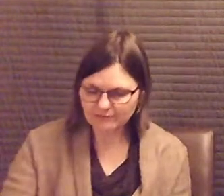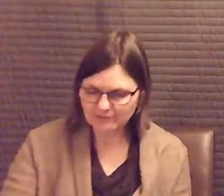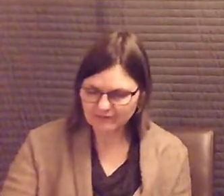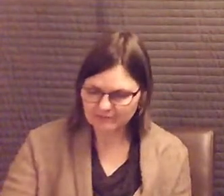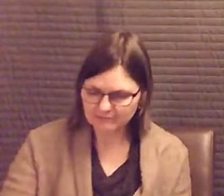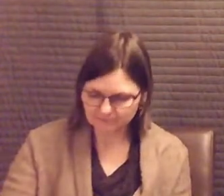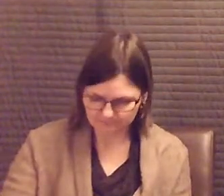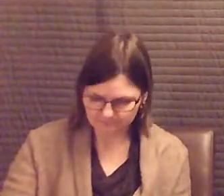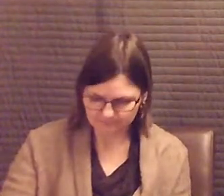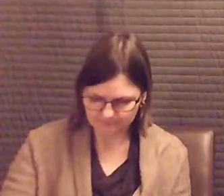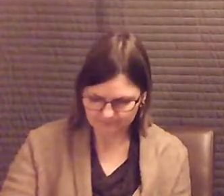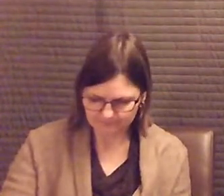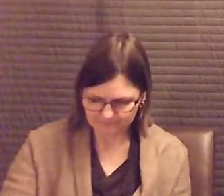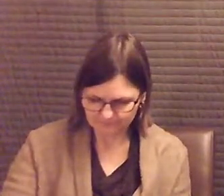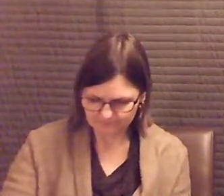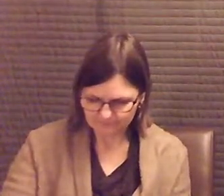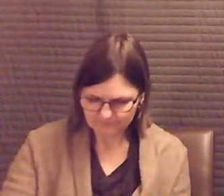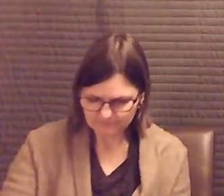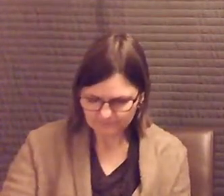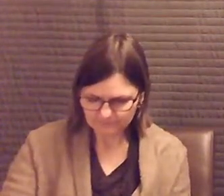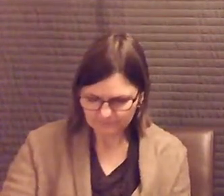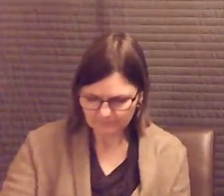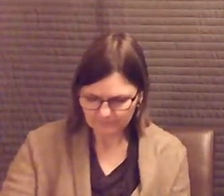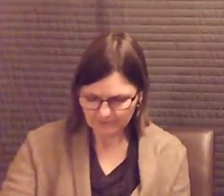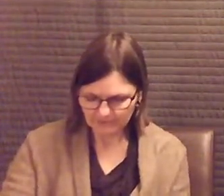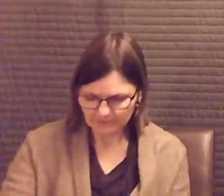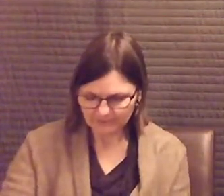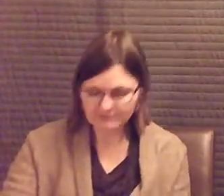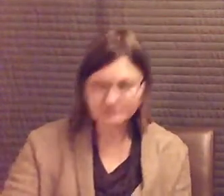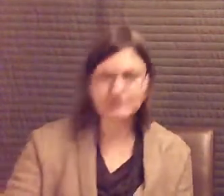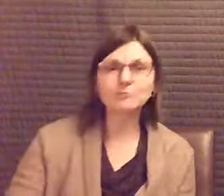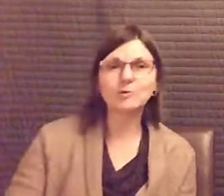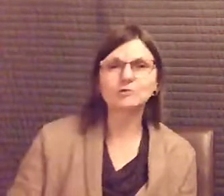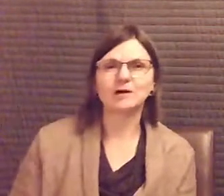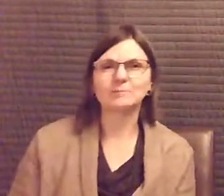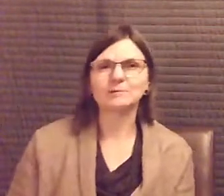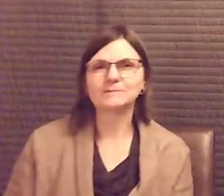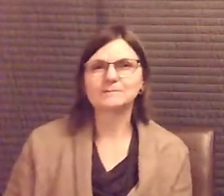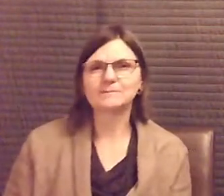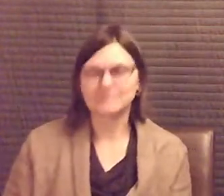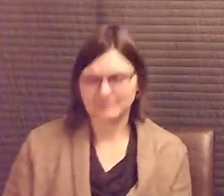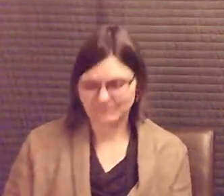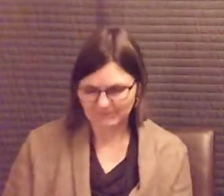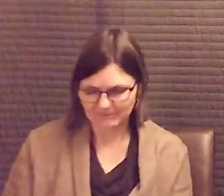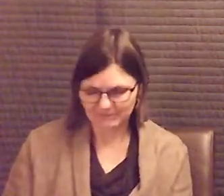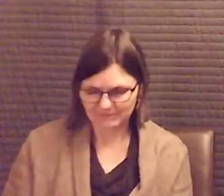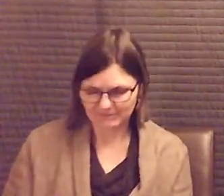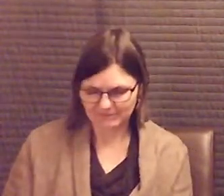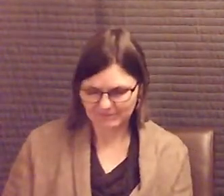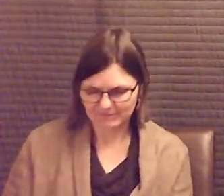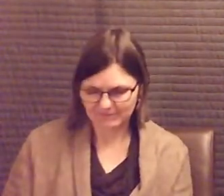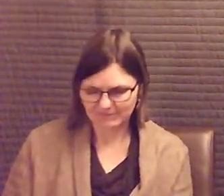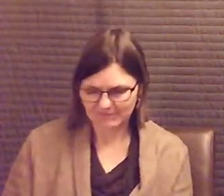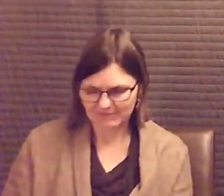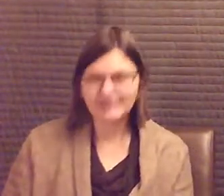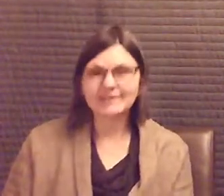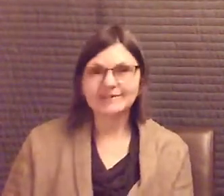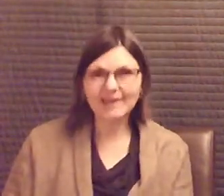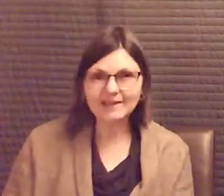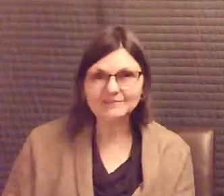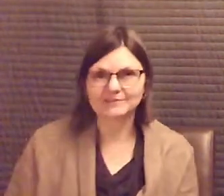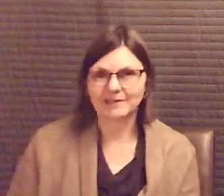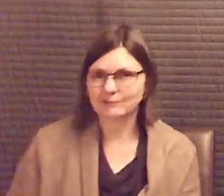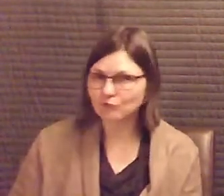is 240 was dus jezus was de winnaar mensen jezus gaf een boodschap jezus het dan 0 goals